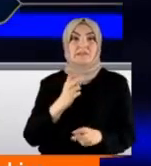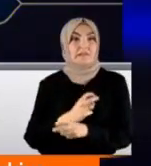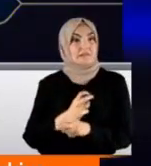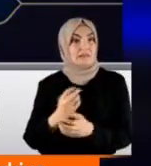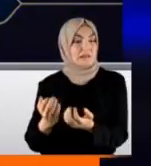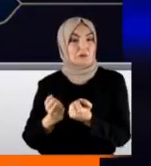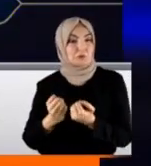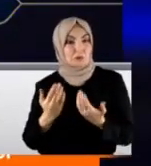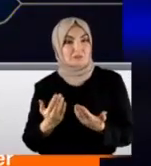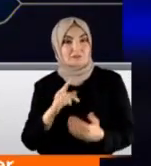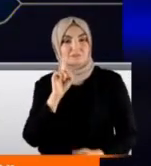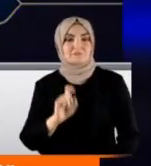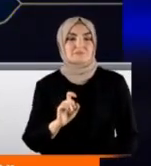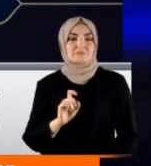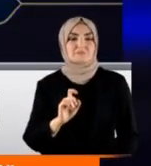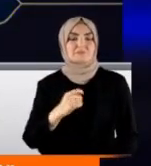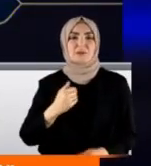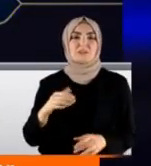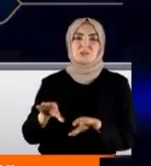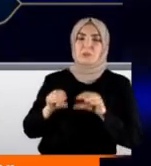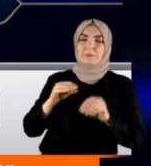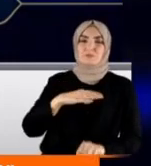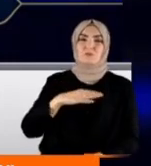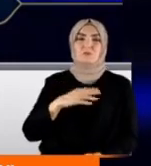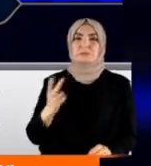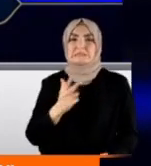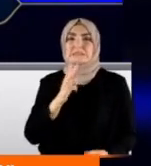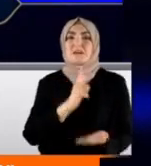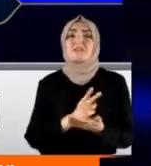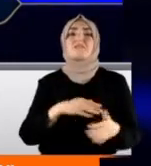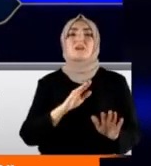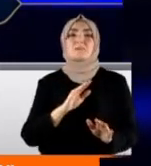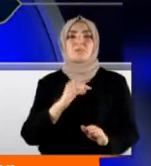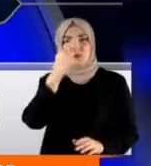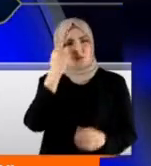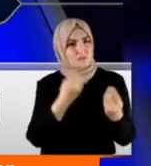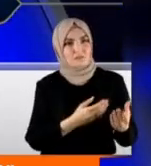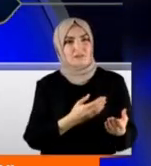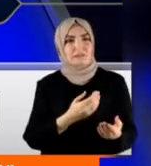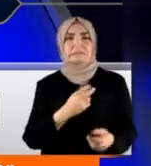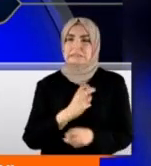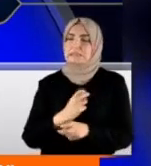bence hızlı karar verme. Kendine de bir şans ver. Ben risk almak istiyorum galiba. B.